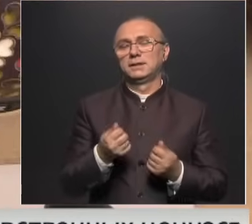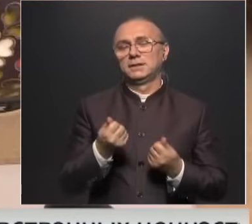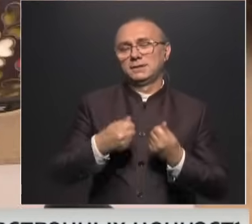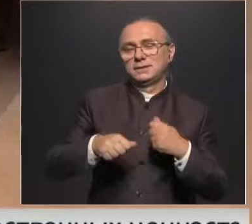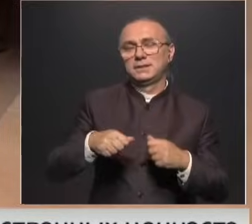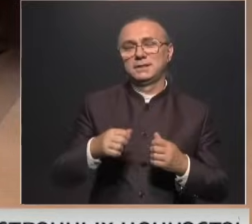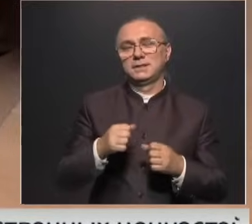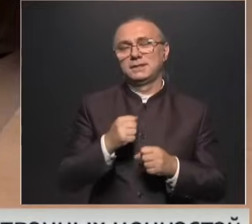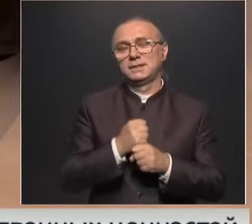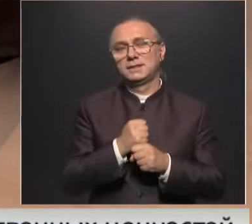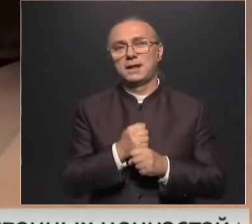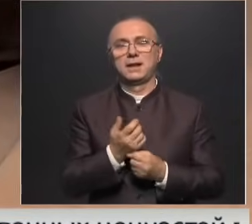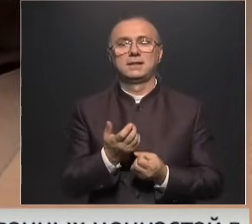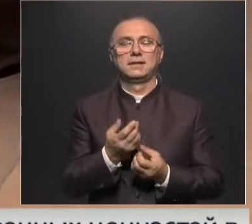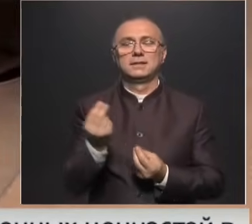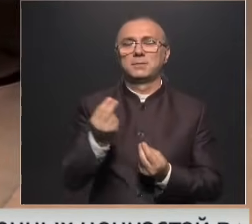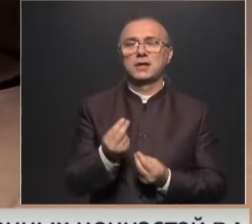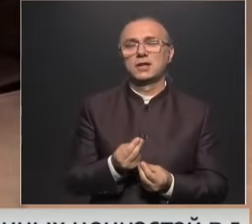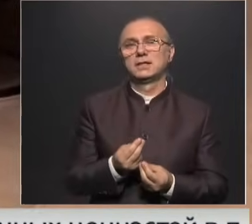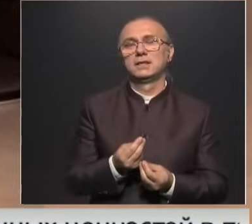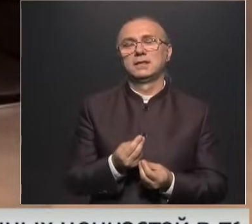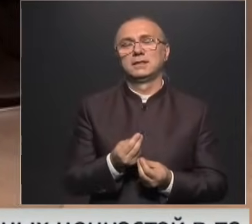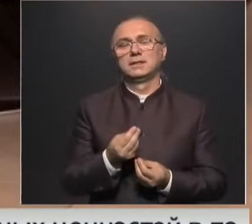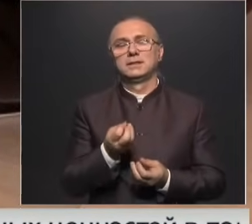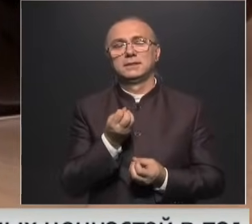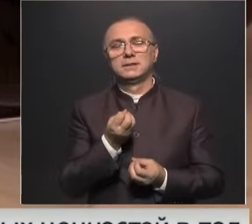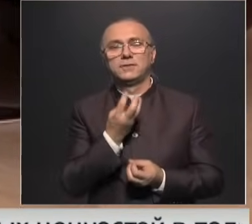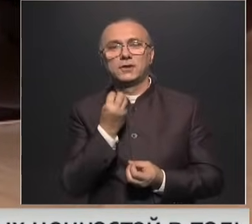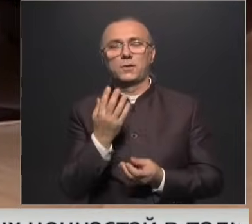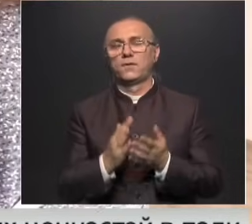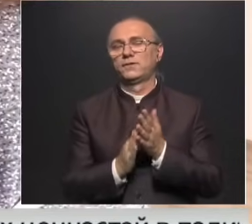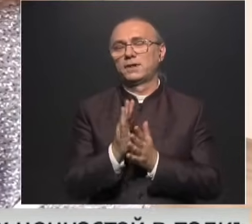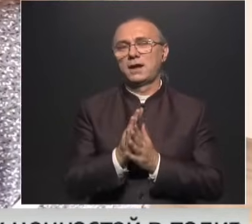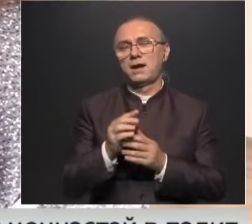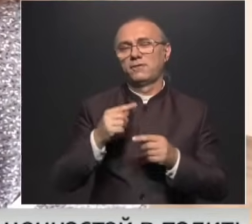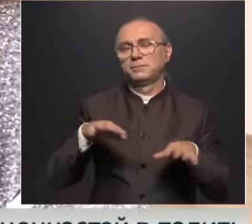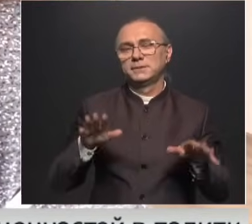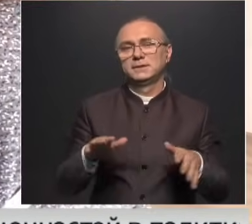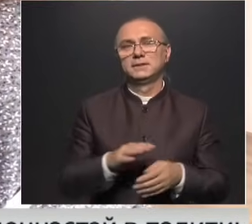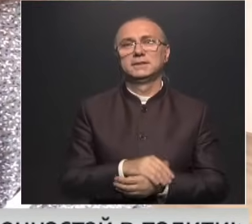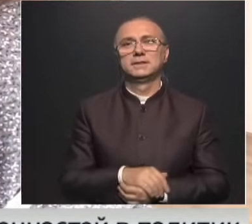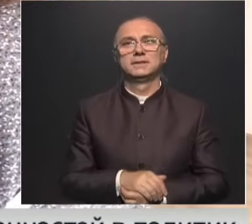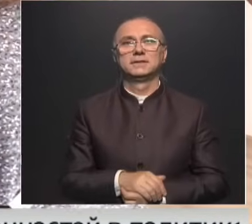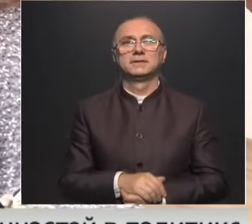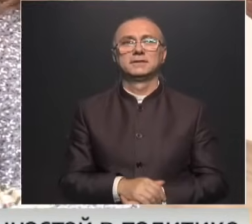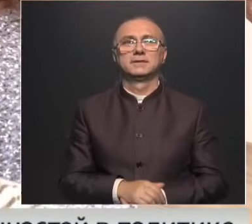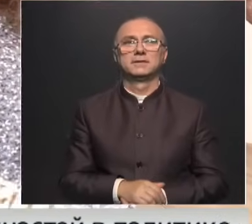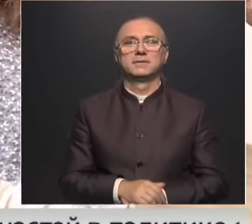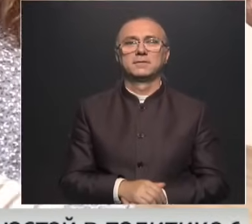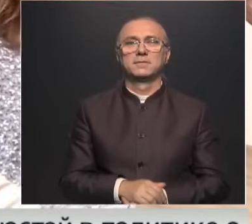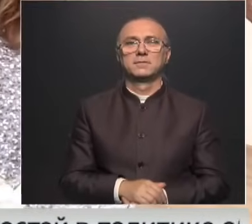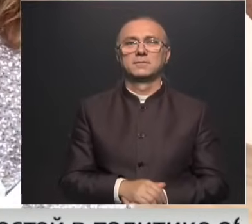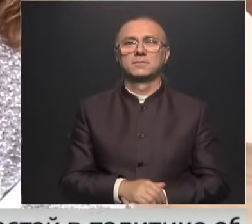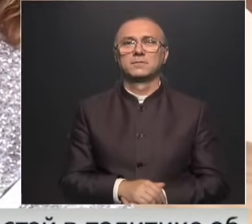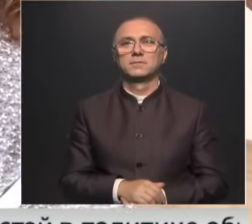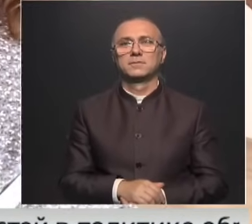элементов – цветов, трав, птиц – на темно-коричневом фоне. Коллекцию представила старшая творческой